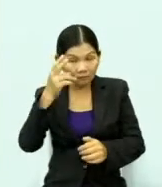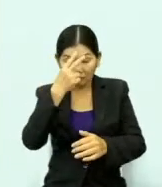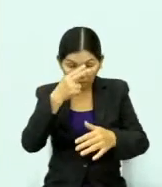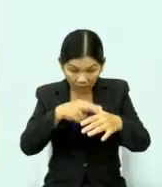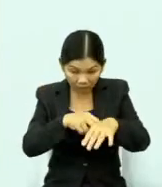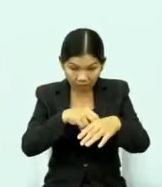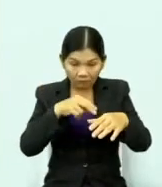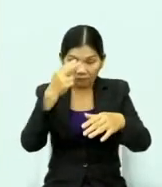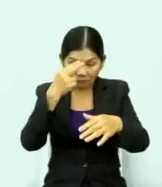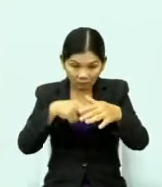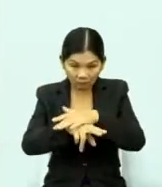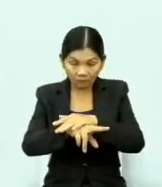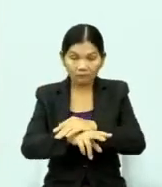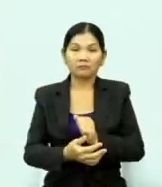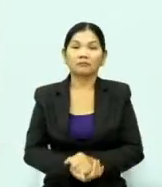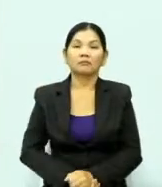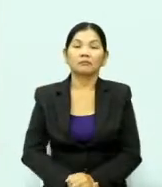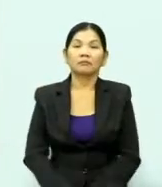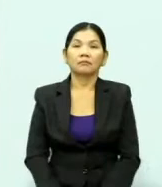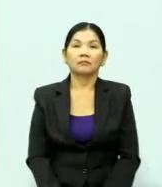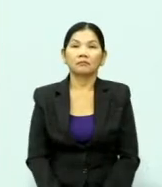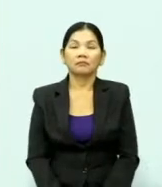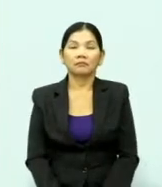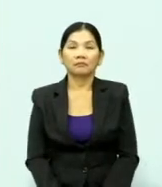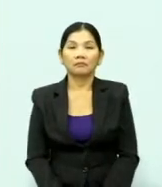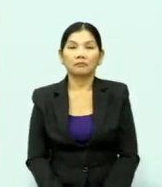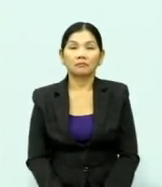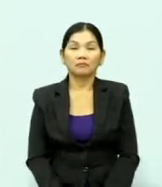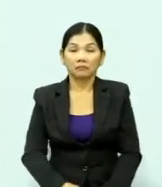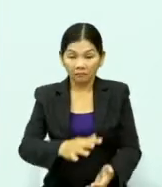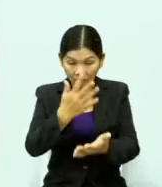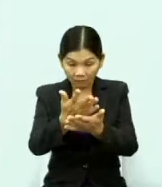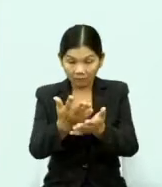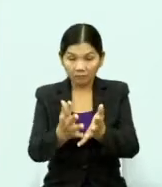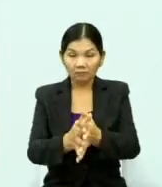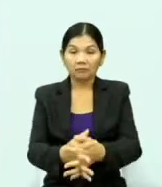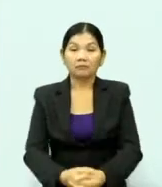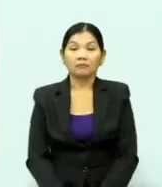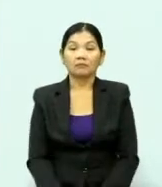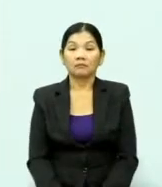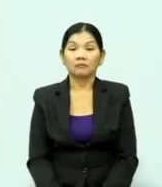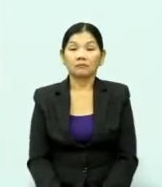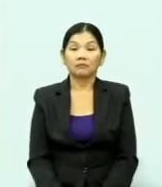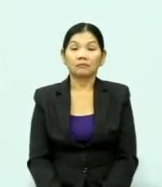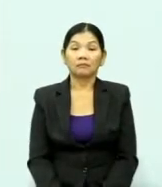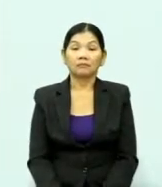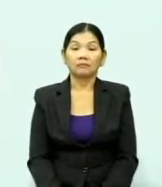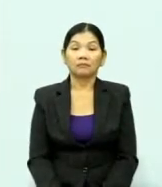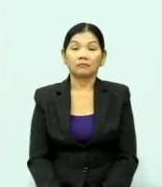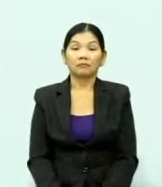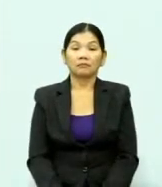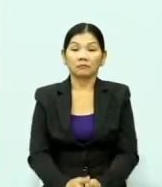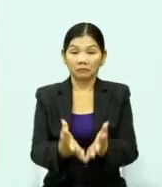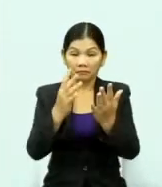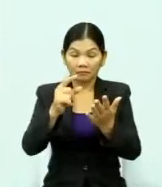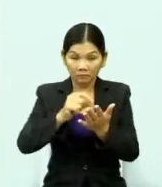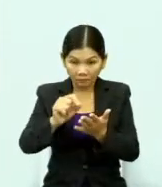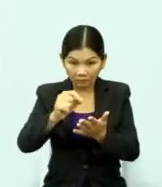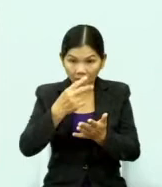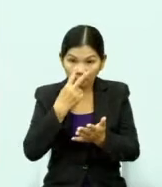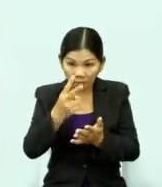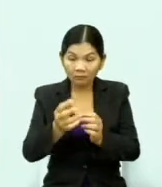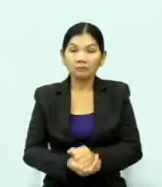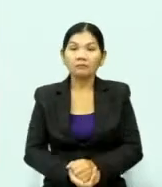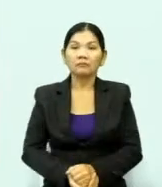nâng cho rùm ăn ắt thật bát chứ mùi. Chứ mùi nẹ cổ nhắn con sẽ đắp từng ọc nền ná. Đầm bấy bệt bằng tạch tiết dưỡng nâng chế. Chế ăn